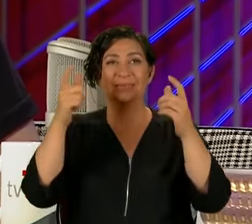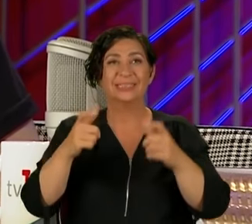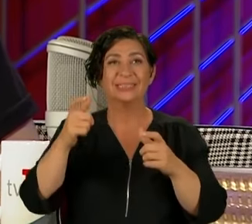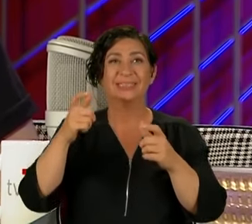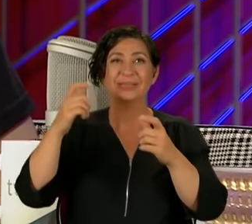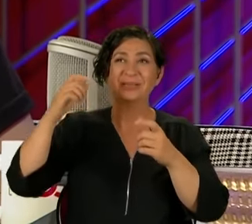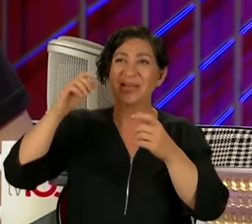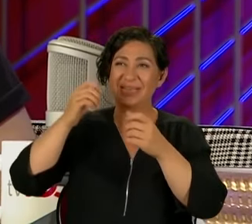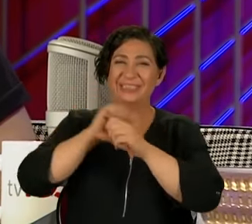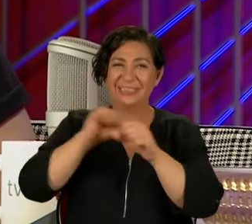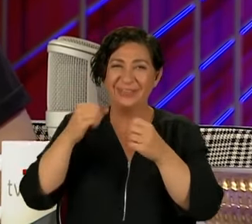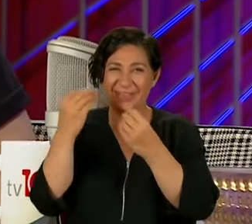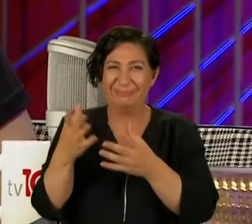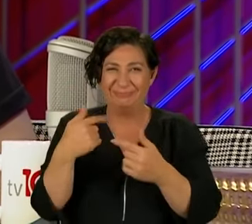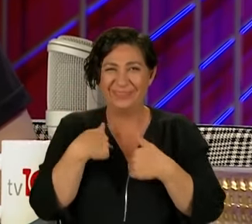de gömmesinler.